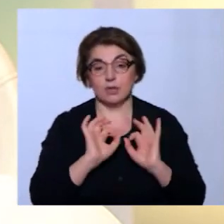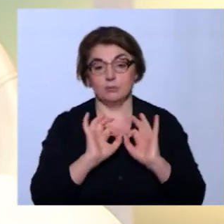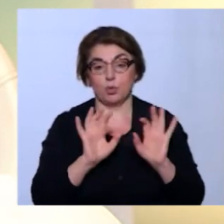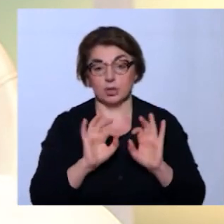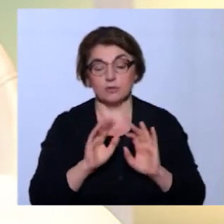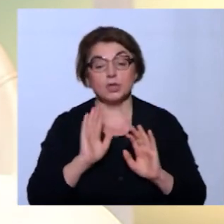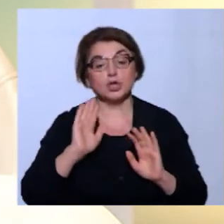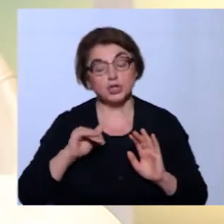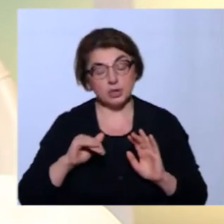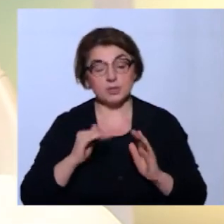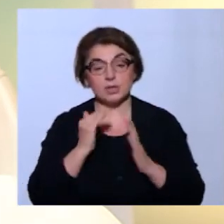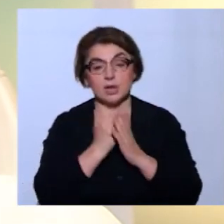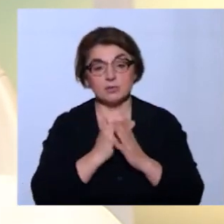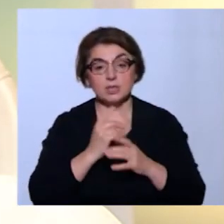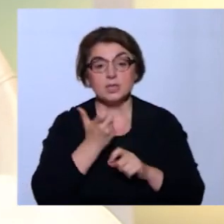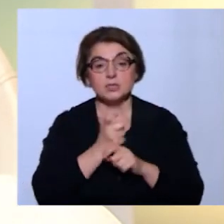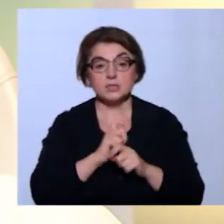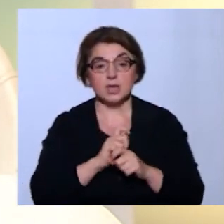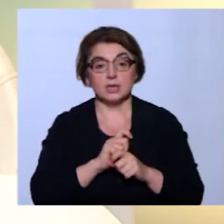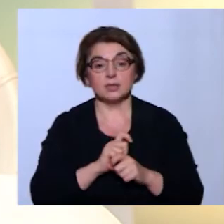შესახებ, შემდეგ გაკვეთილზე კიდე უკვე ძალიან